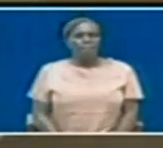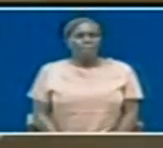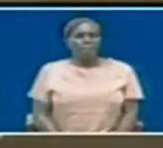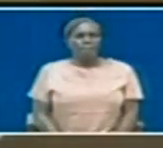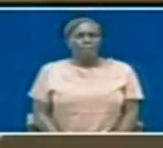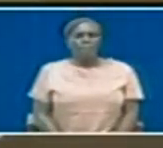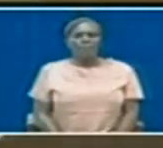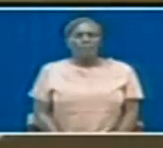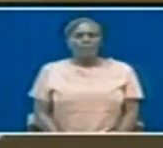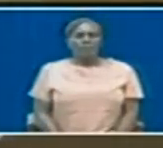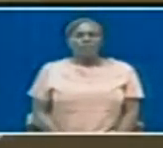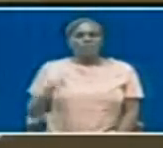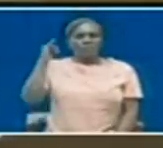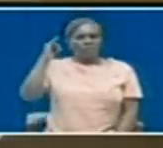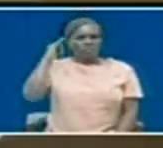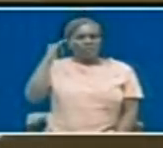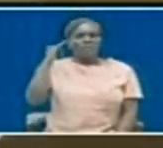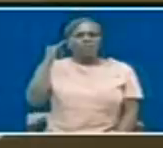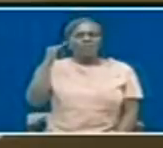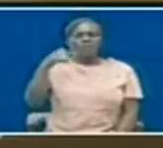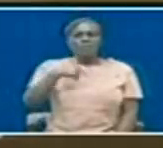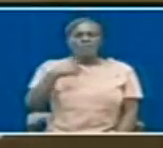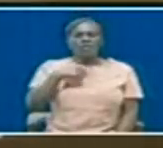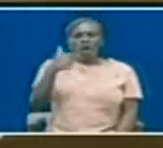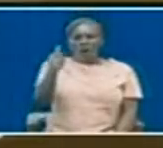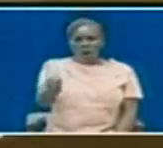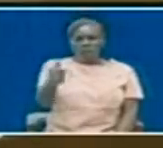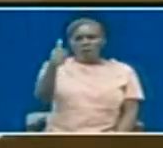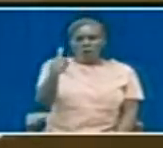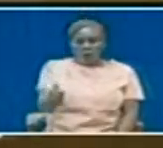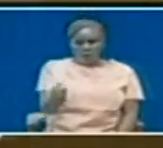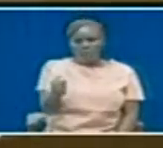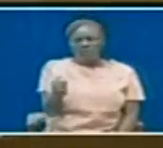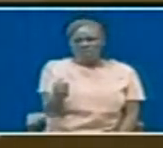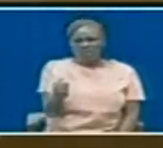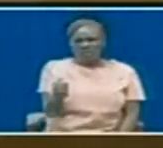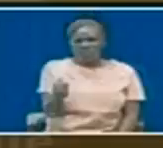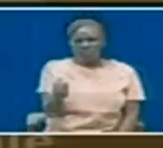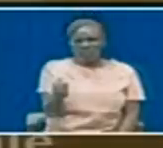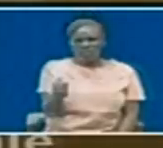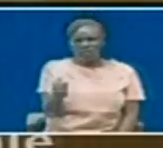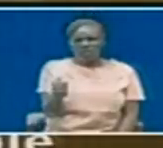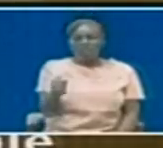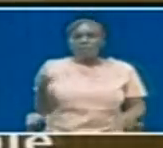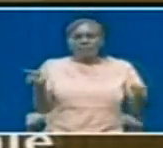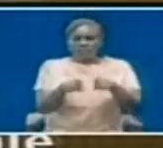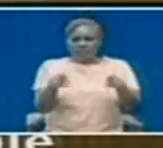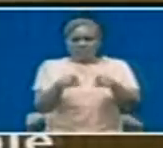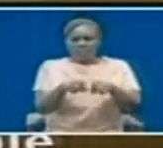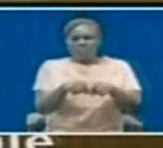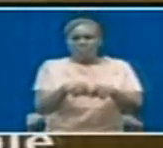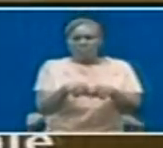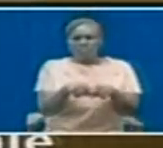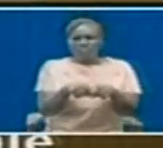Hisi natakikana ndato na nimeka off na nimebakisha on 6 walls. Kona nisi